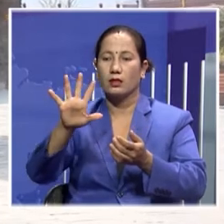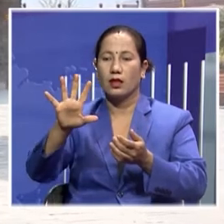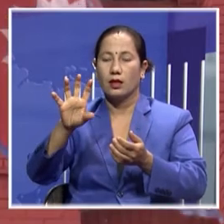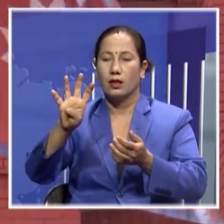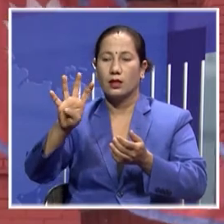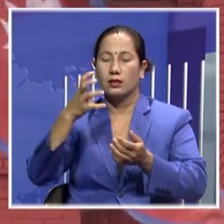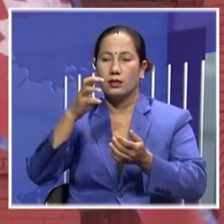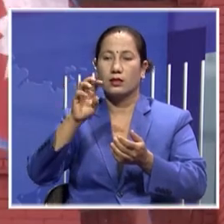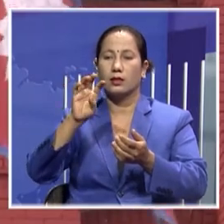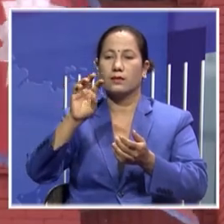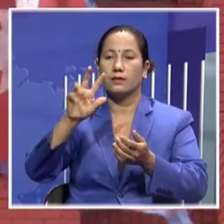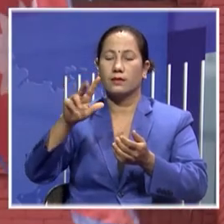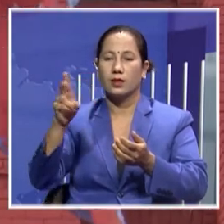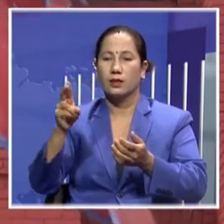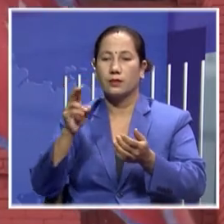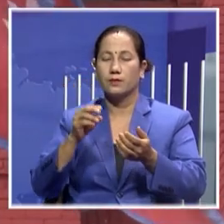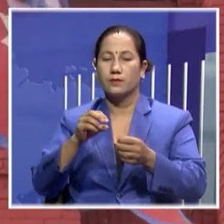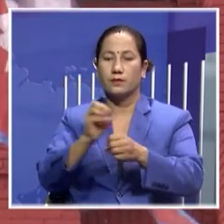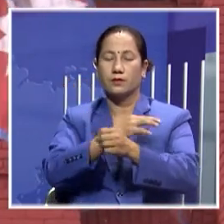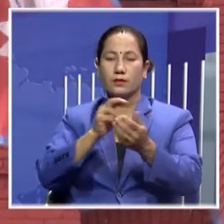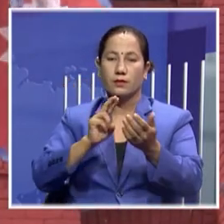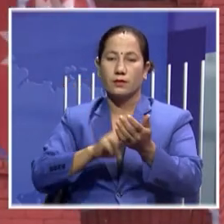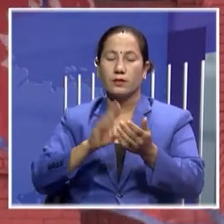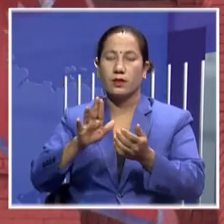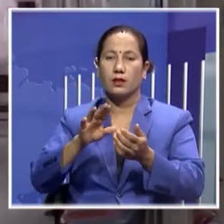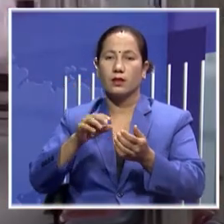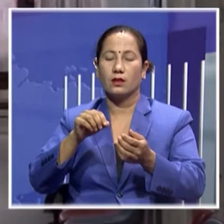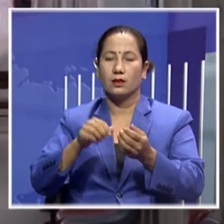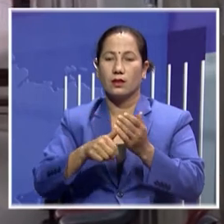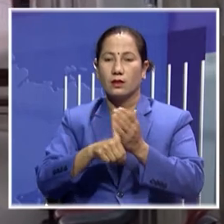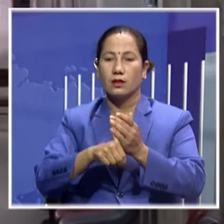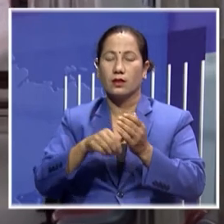2,482 जनामा संक्रमण पुष्टि भएको छ। आज नमुना परीक्षण गरिएका मध्ये